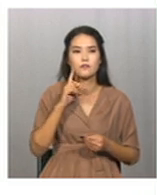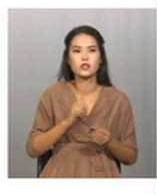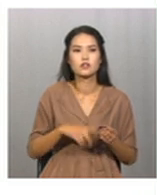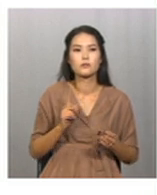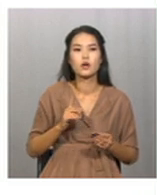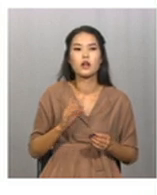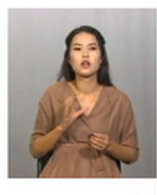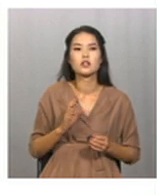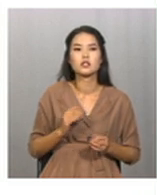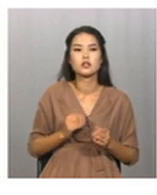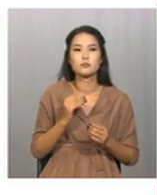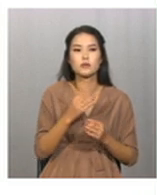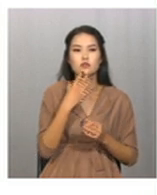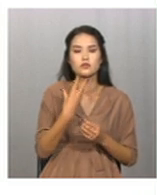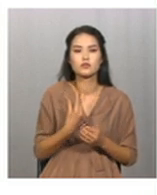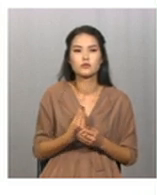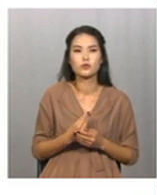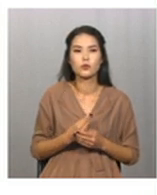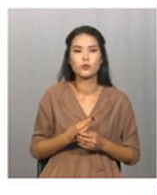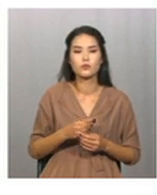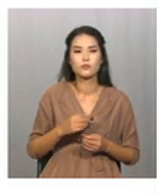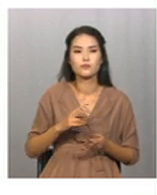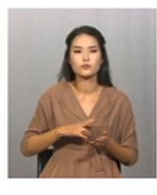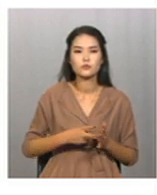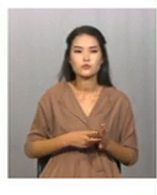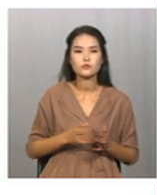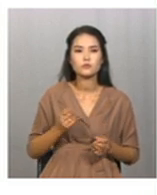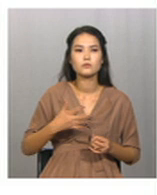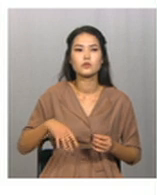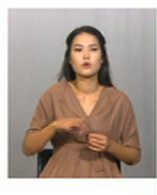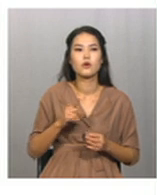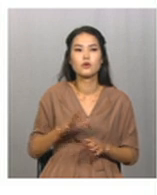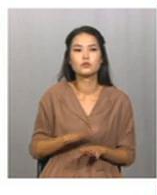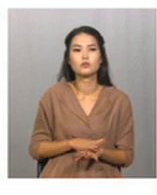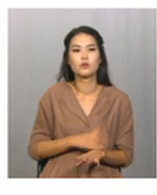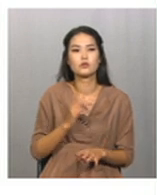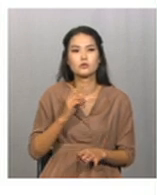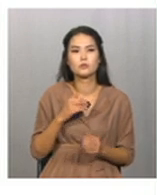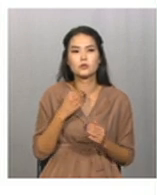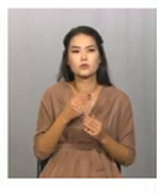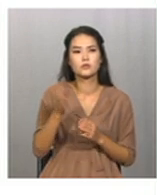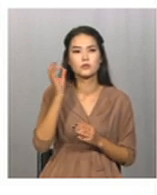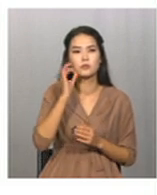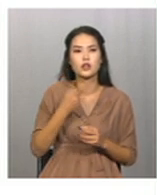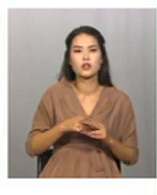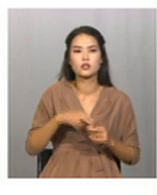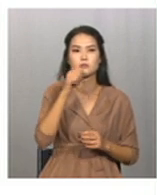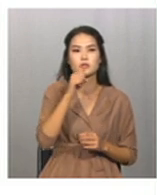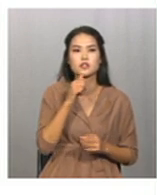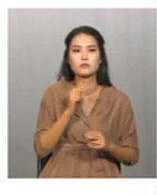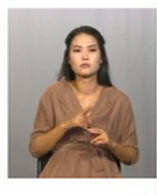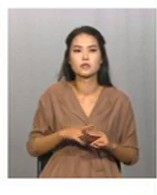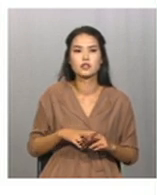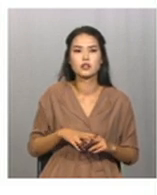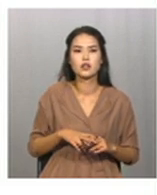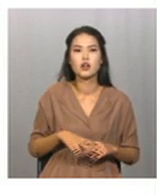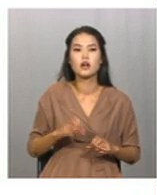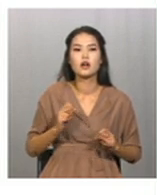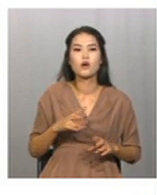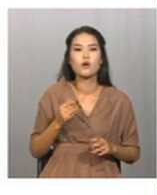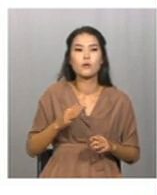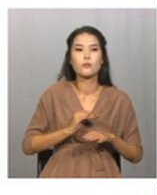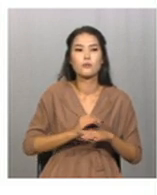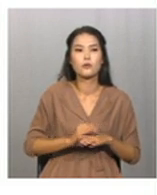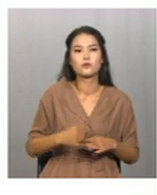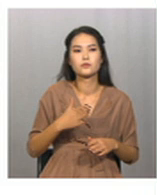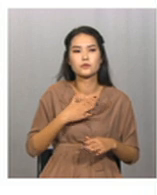тем, с кем постиг свою участь. И после он долго с упоением вспоминал этот месяц плена, как о